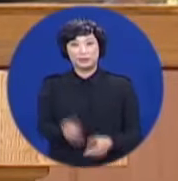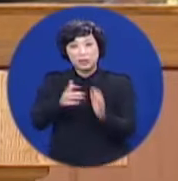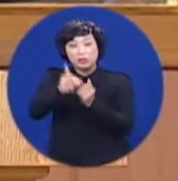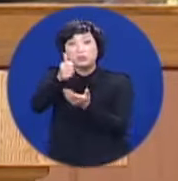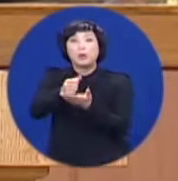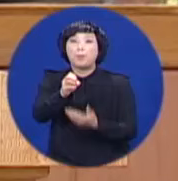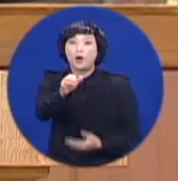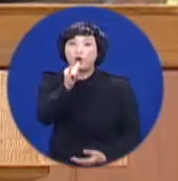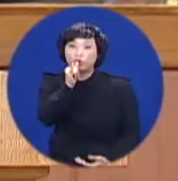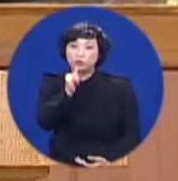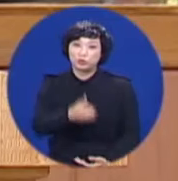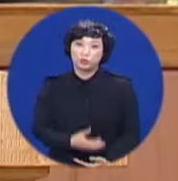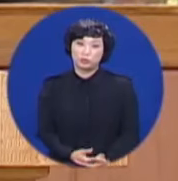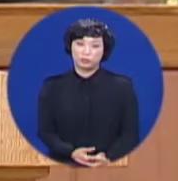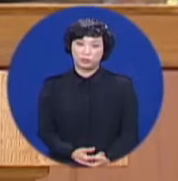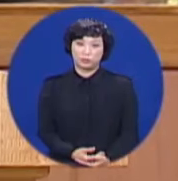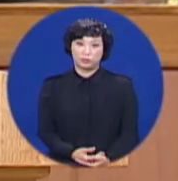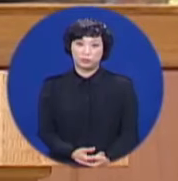예수님이 이렇게 말씀하셨어요.